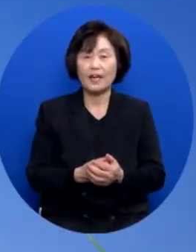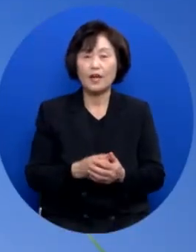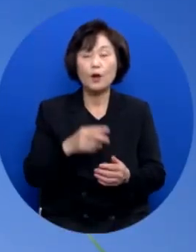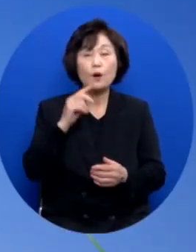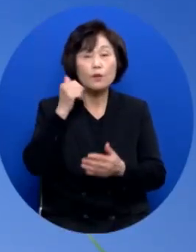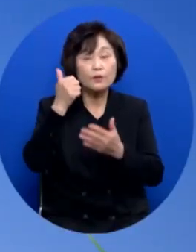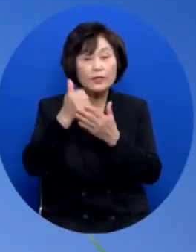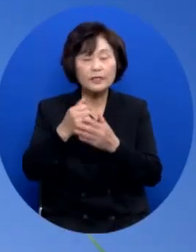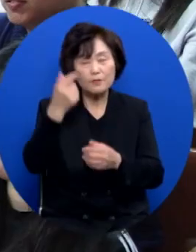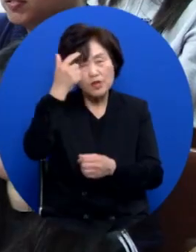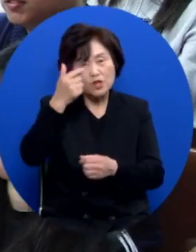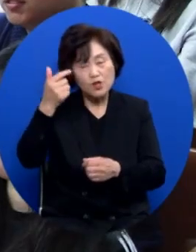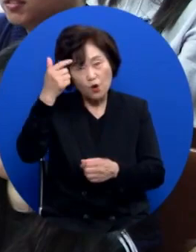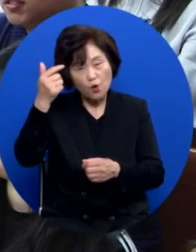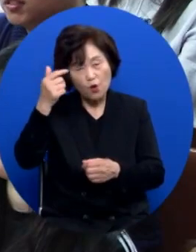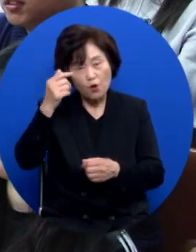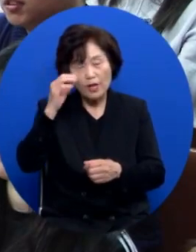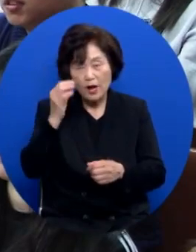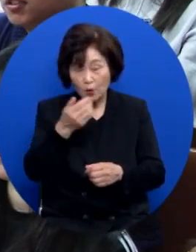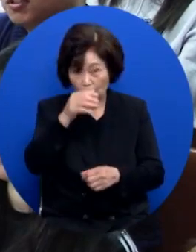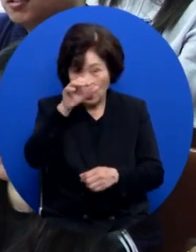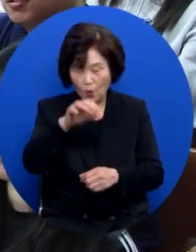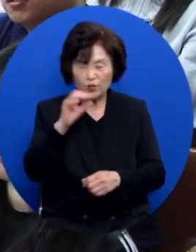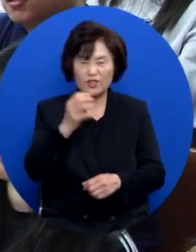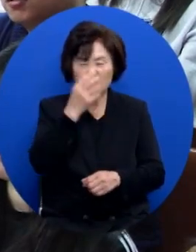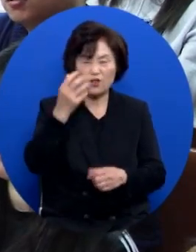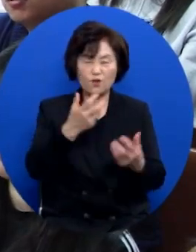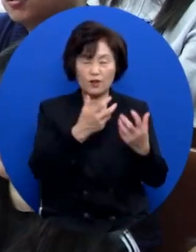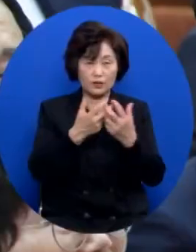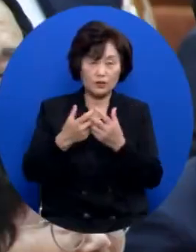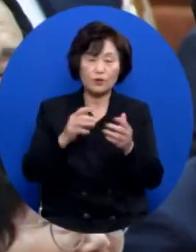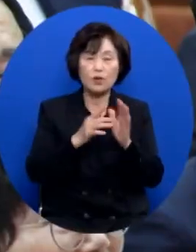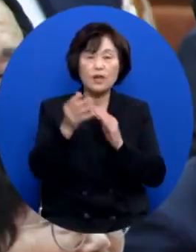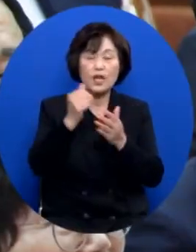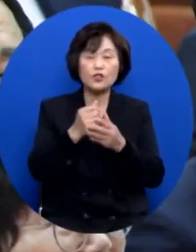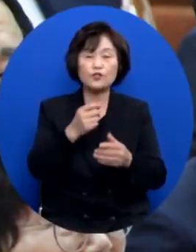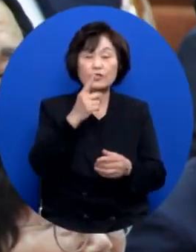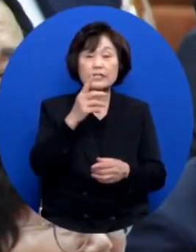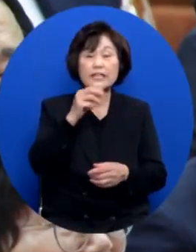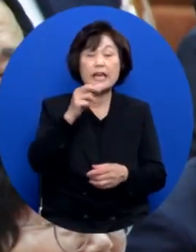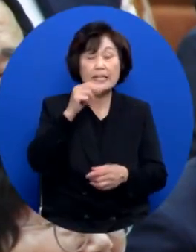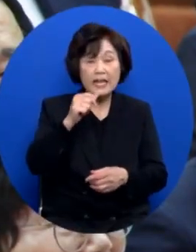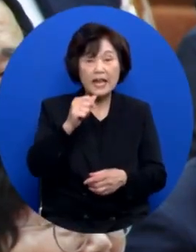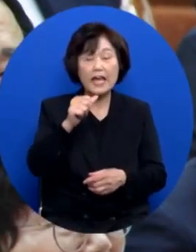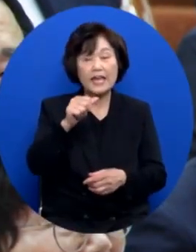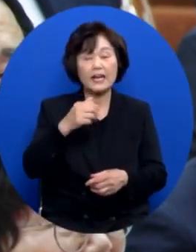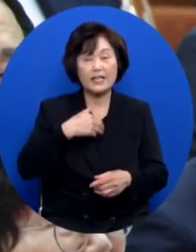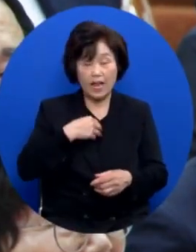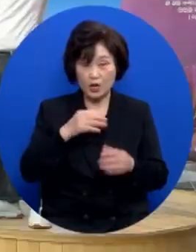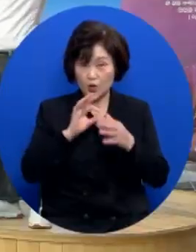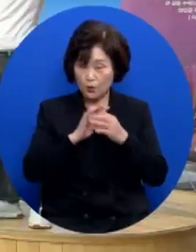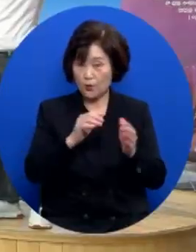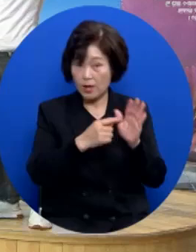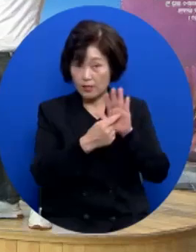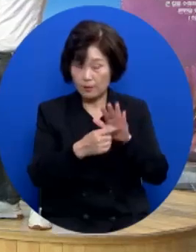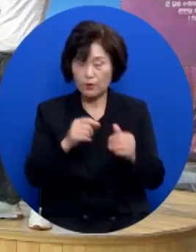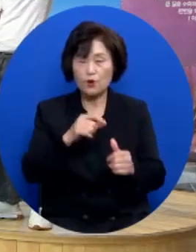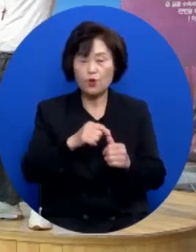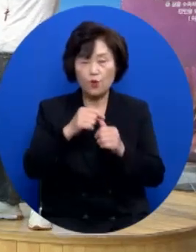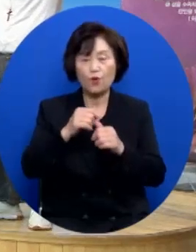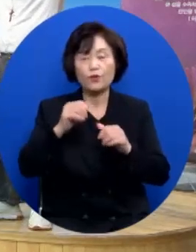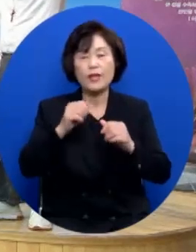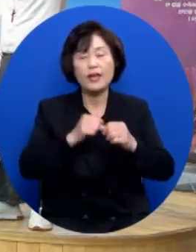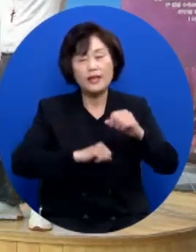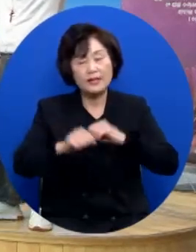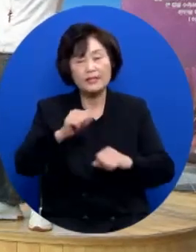목사는 영혼의 지성소를 성령으로 가득 채워 예수의 DNA가 나를 통해 나타나게 함으로써 구원의 역사를